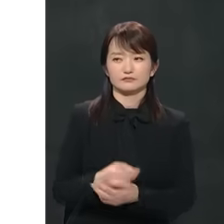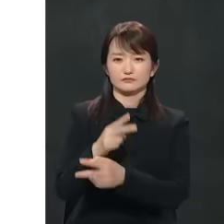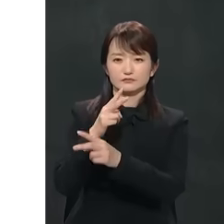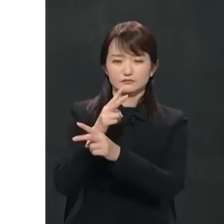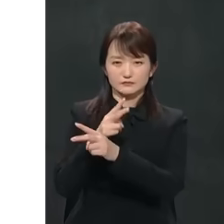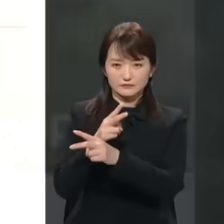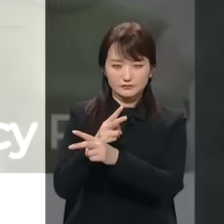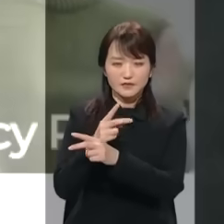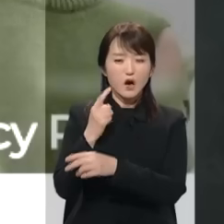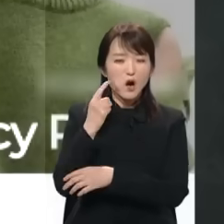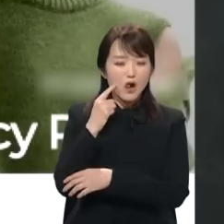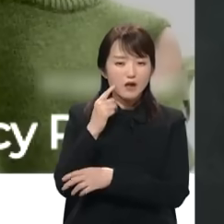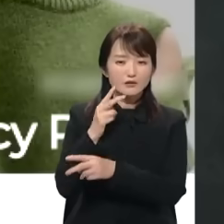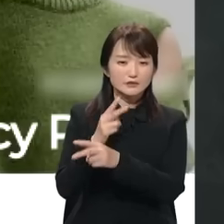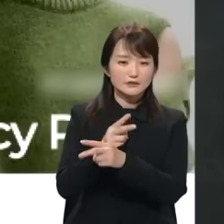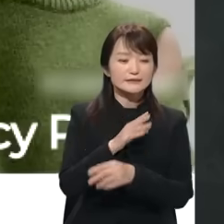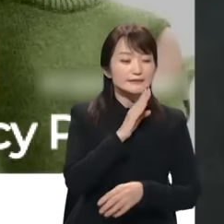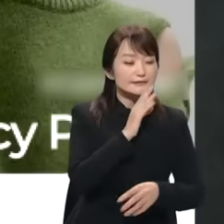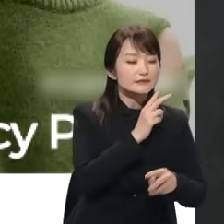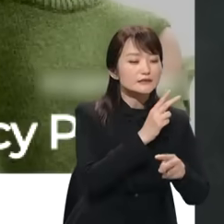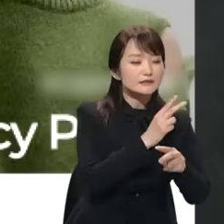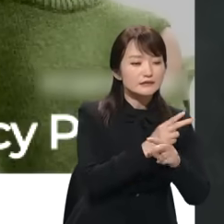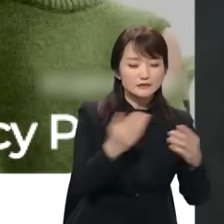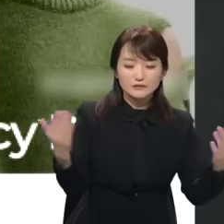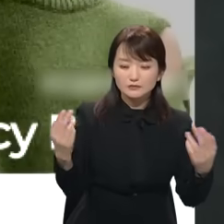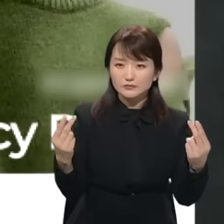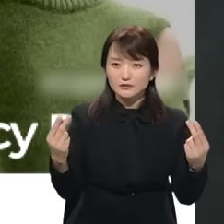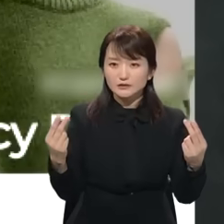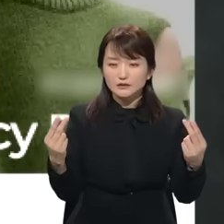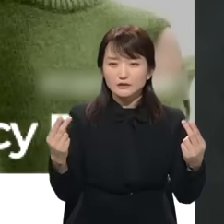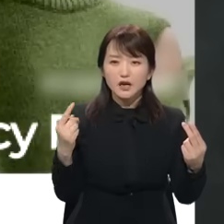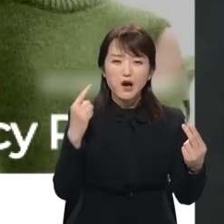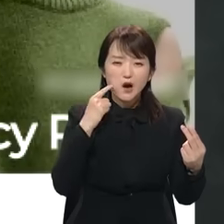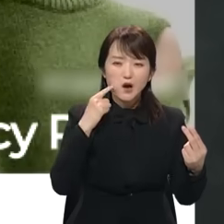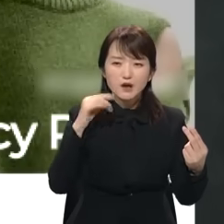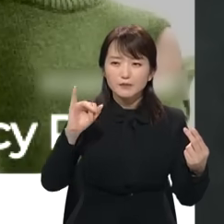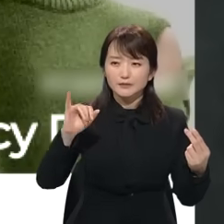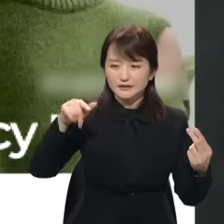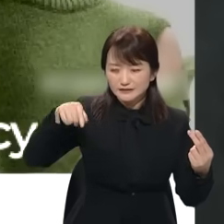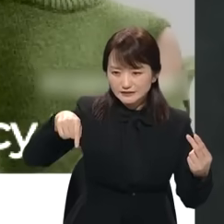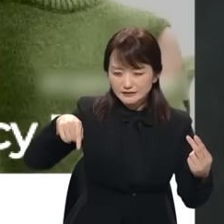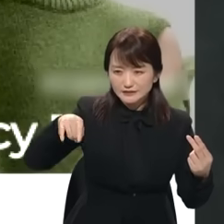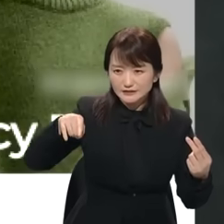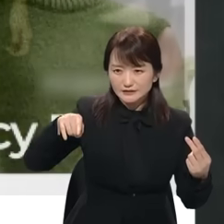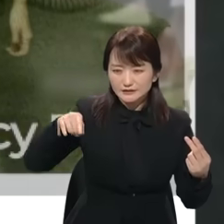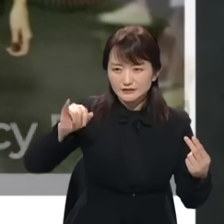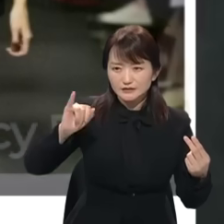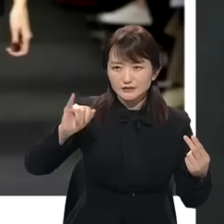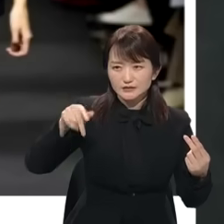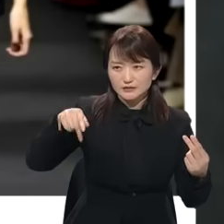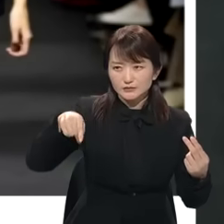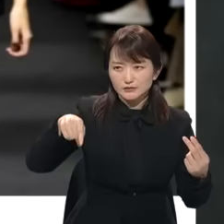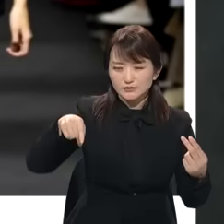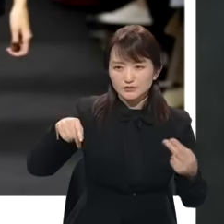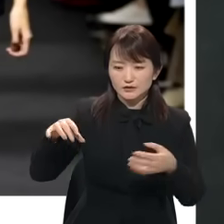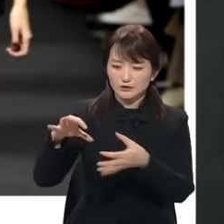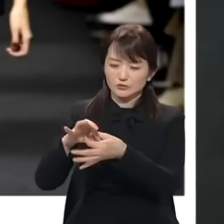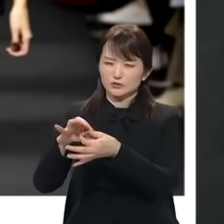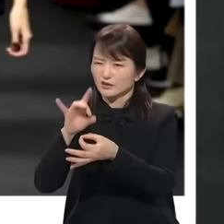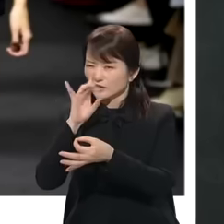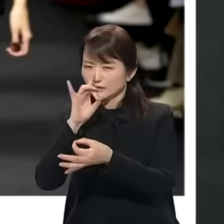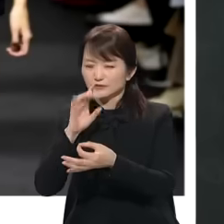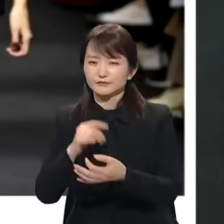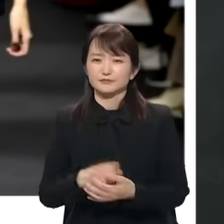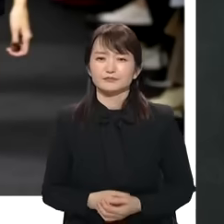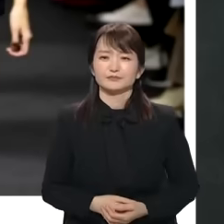사이트고 가짜 사 차이가 있는 건 이제 가짜 사이트는 PCS 접속이 안 됩니다 휴대폰으로 한 사실 PC 접속될 필요 없죠 사기